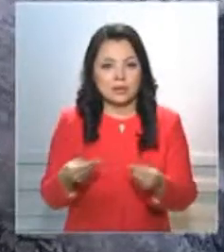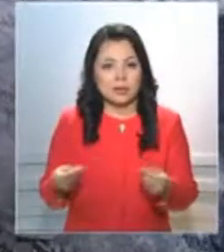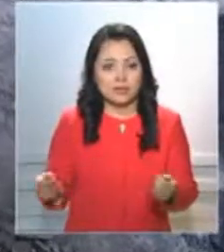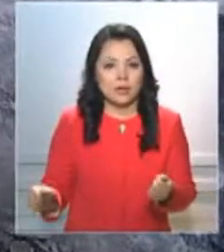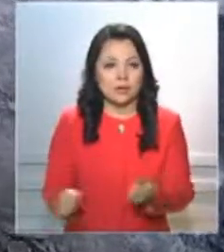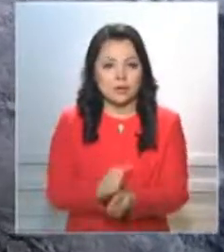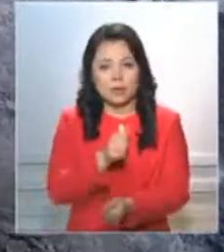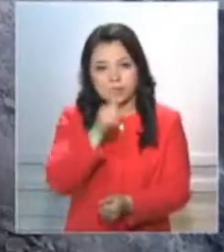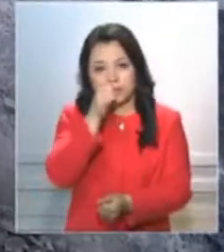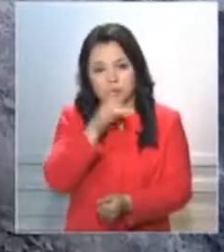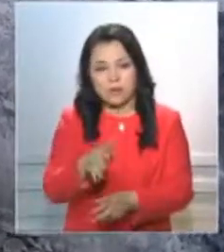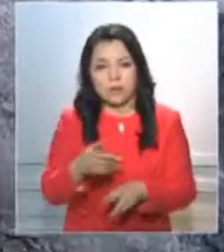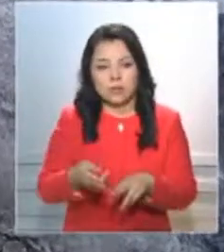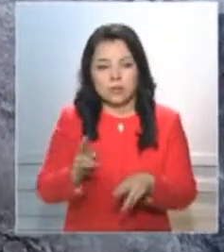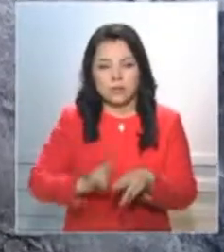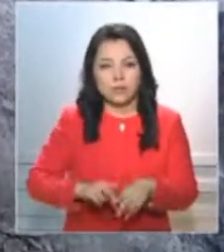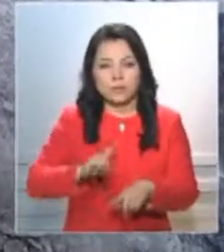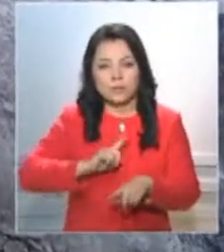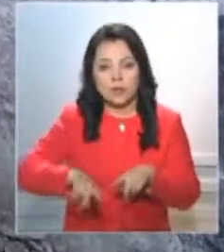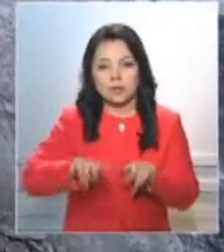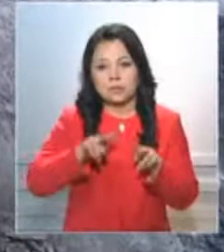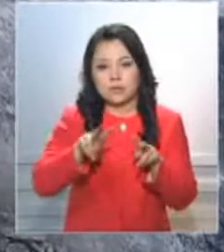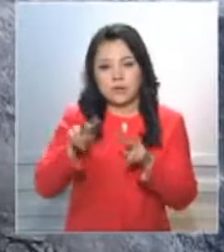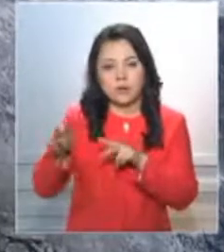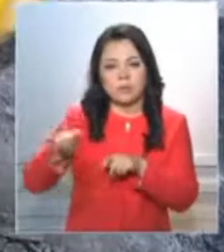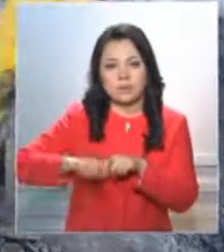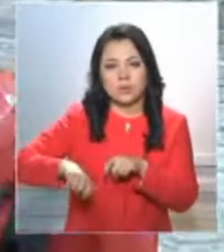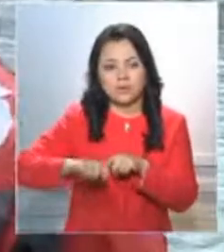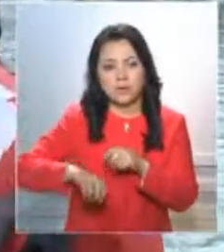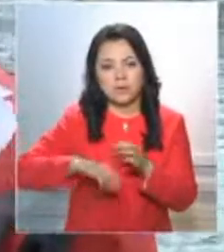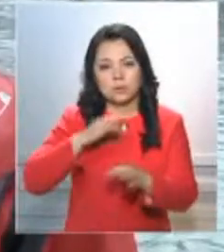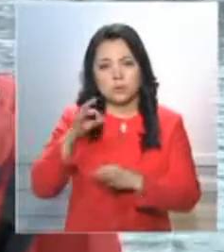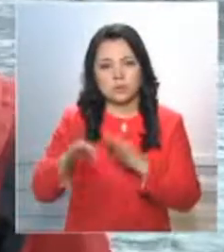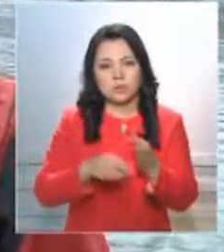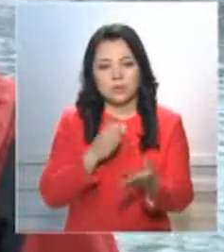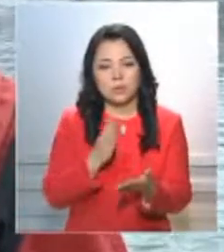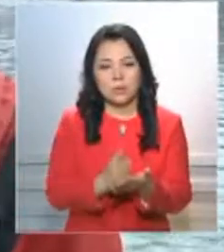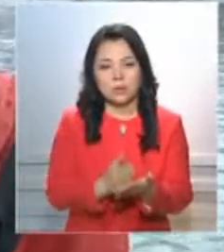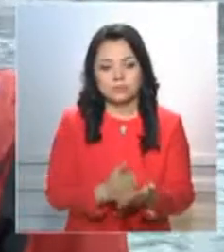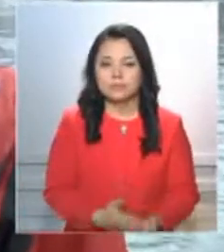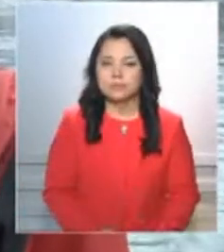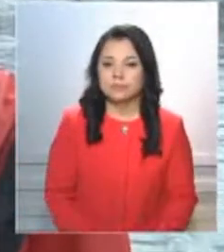Қызыл судың да үздіксіз жүруі содан болса керек. Жаңа